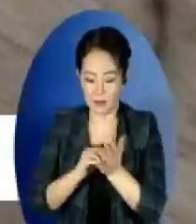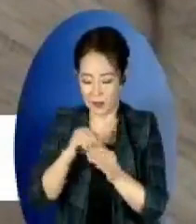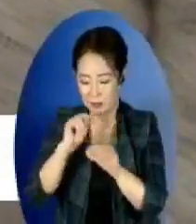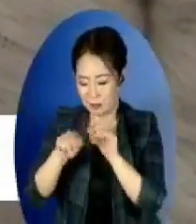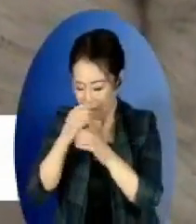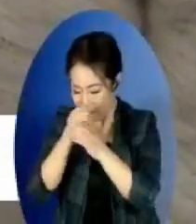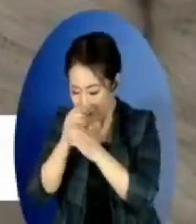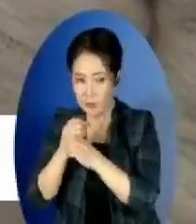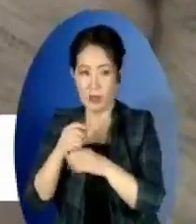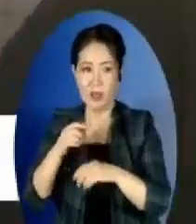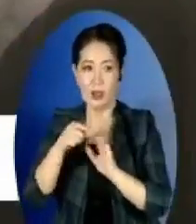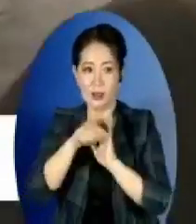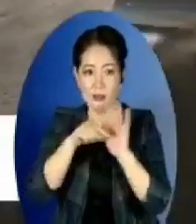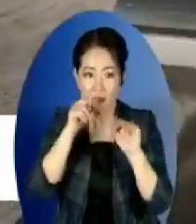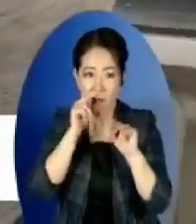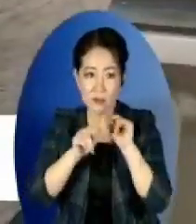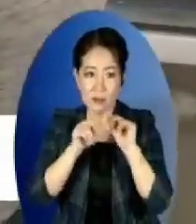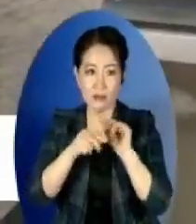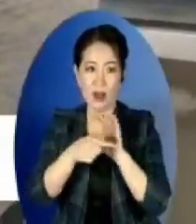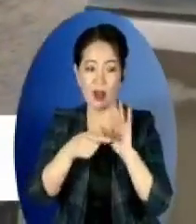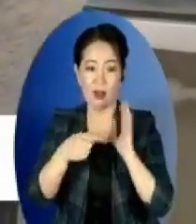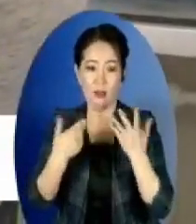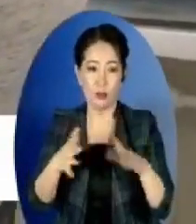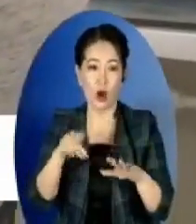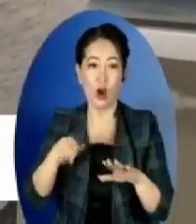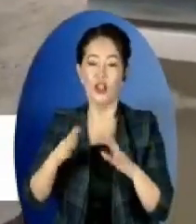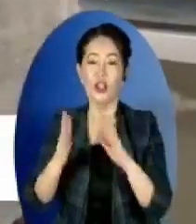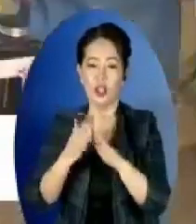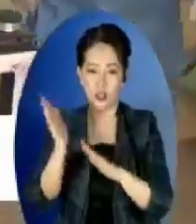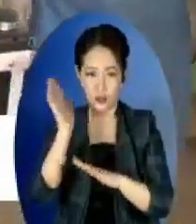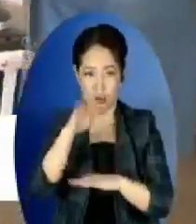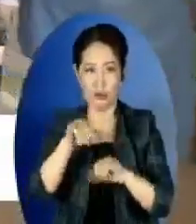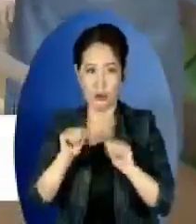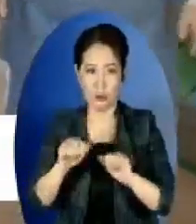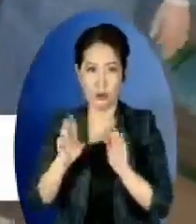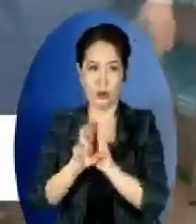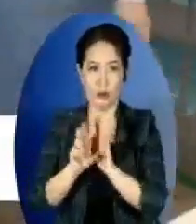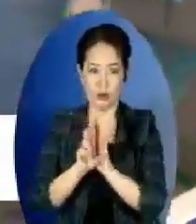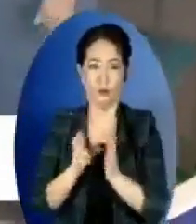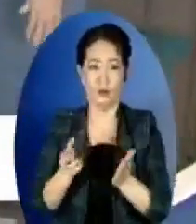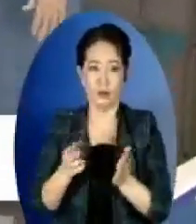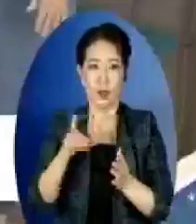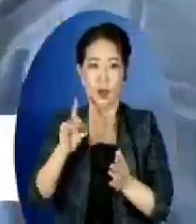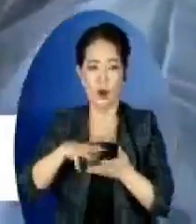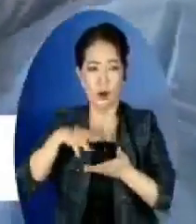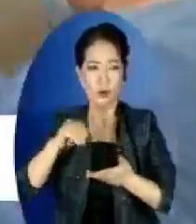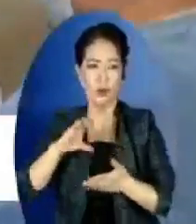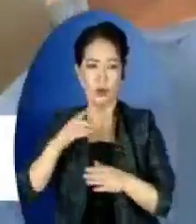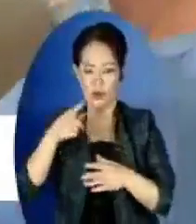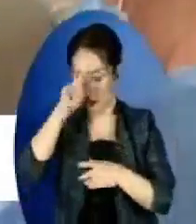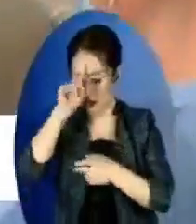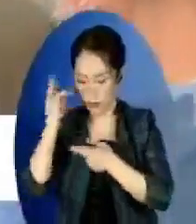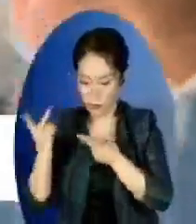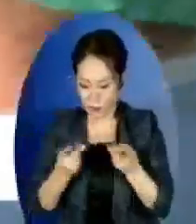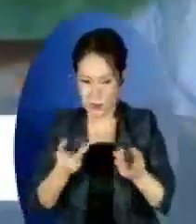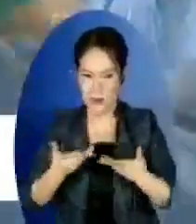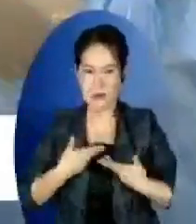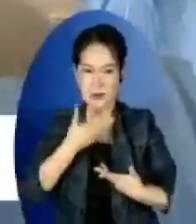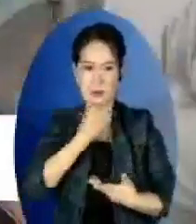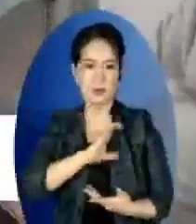хариун сөрөг гарсан учраас өнөөдрөөс эхлэн гэртээ арих боломжтой боллоо. Оюутнуудын хувьд эмнэлгийн үйлчилгээ сайн сэтгэл хангалуун байгаагаа хэлж